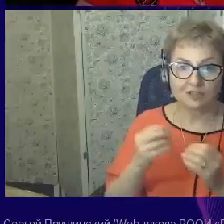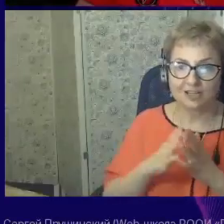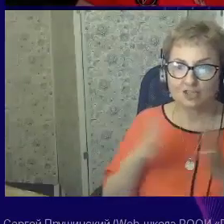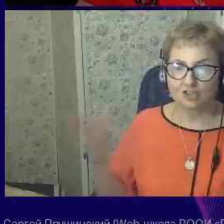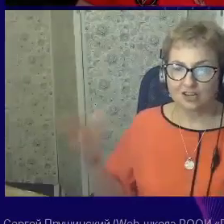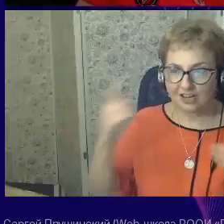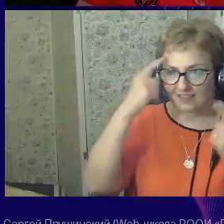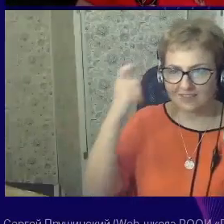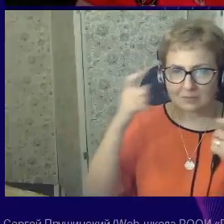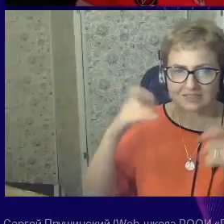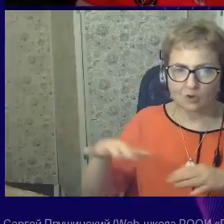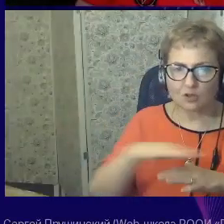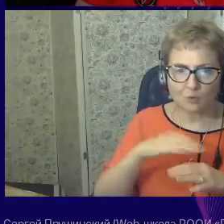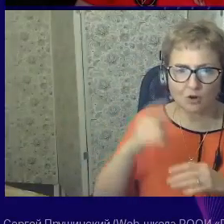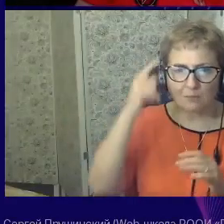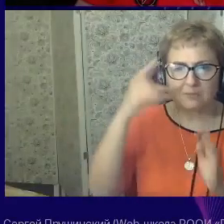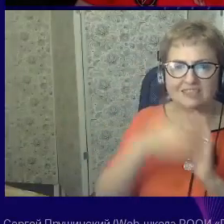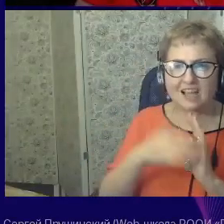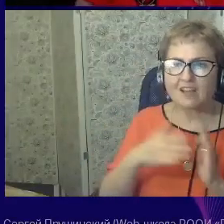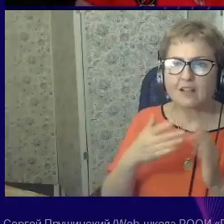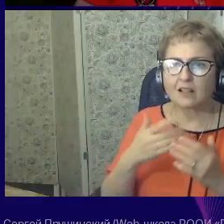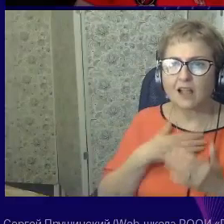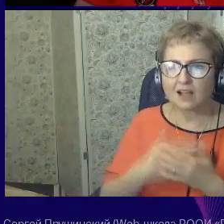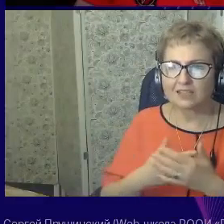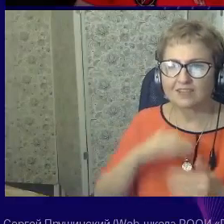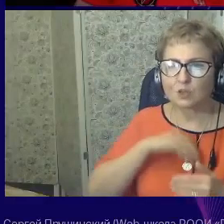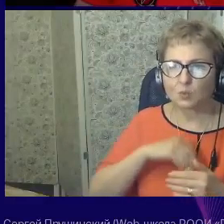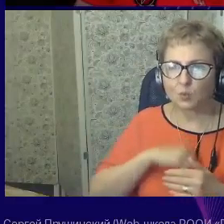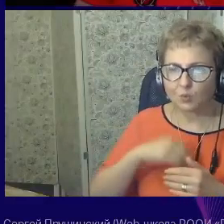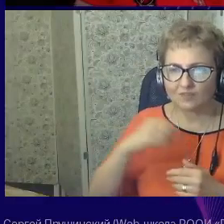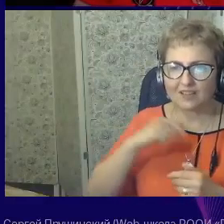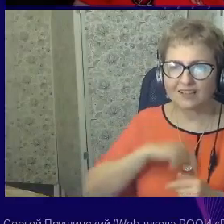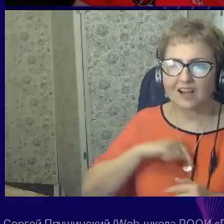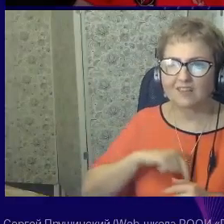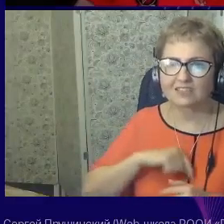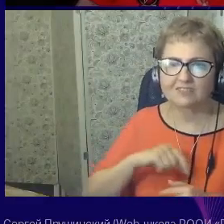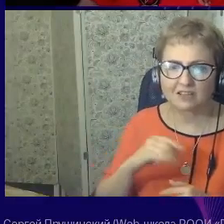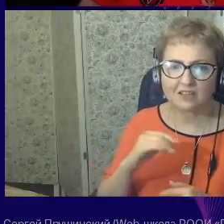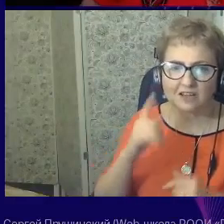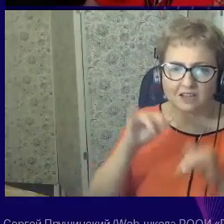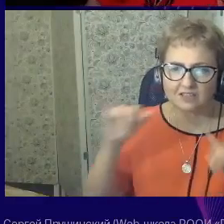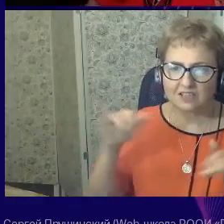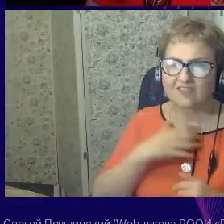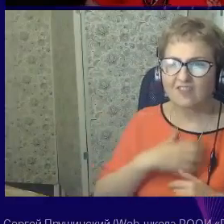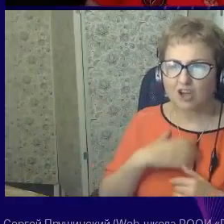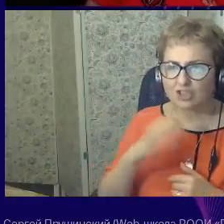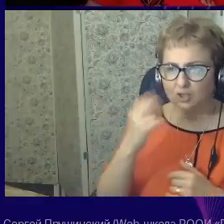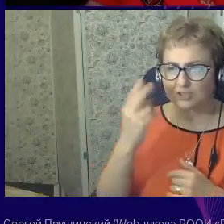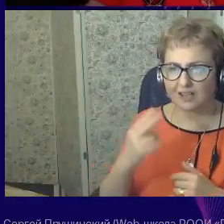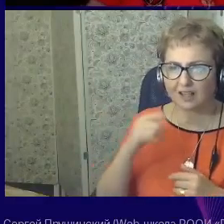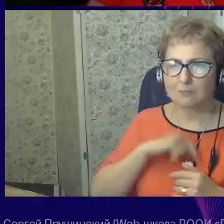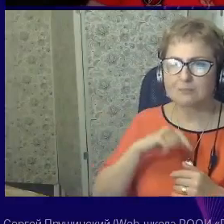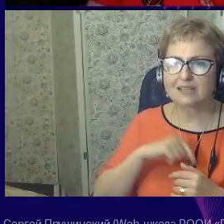расширение информационного поля, познавательной активности, духовно-нравственное развитие. И самое важное, конечно, это